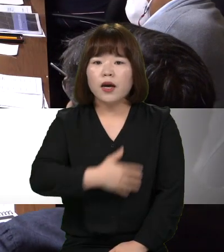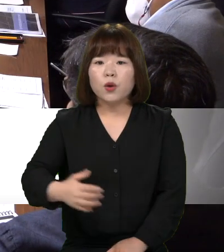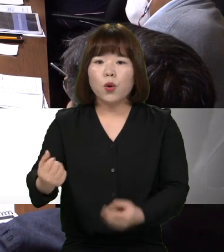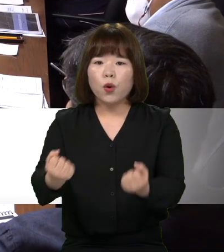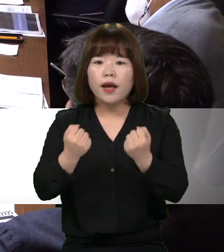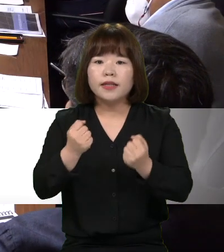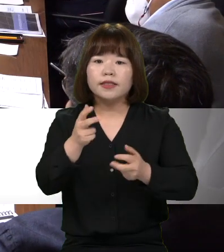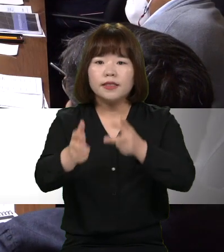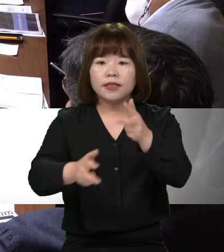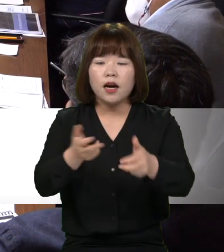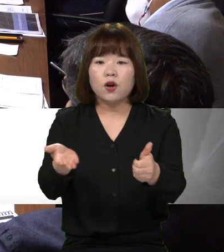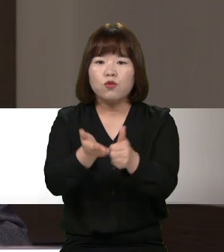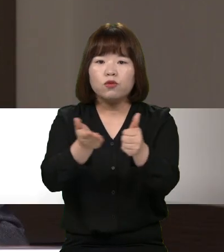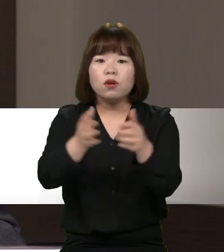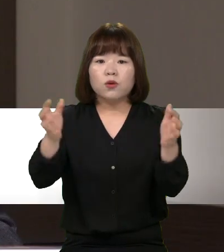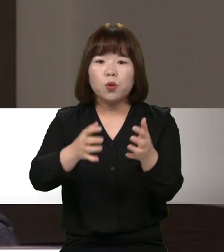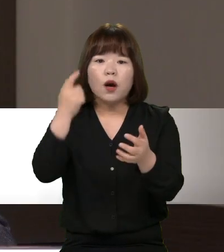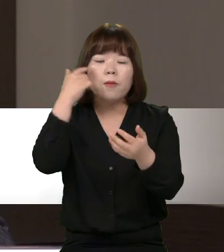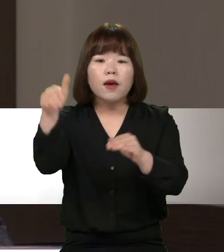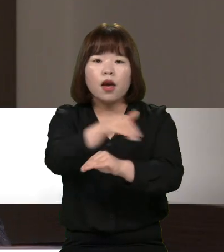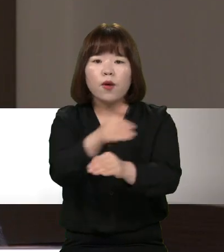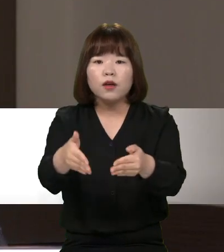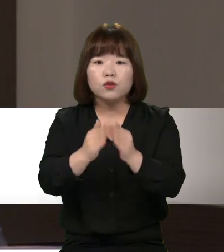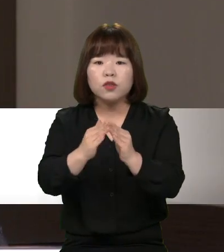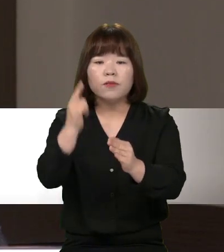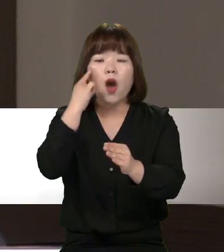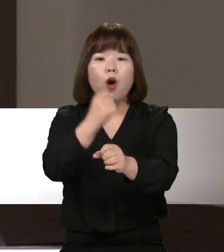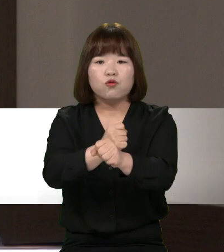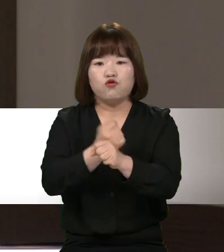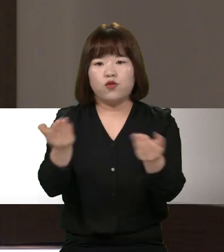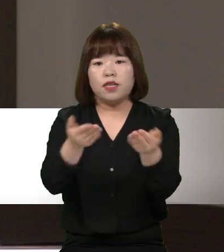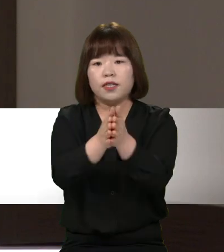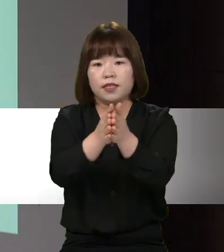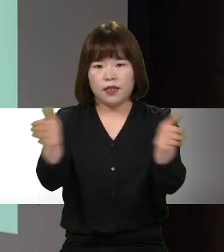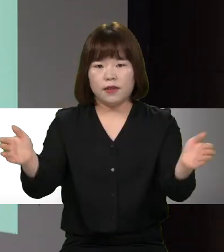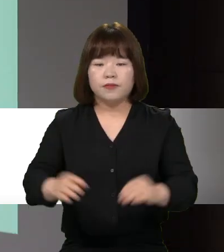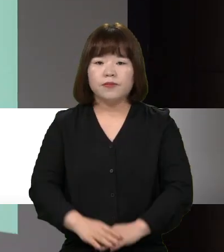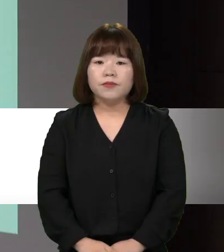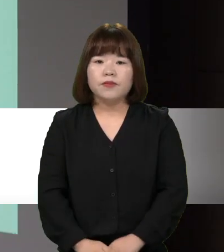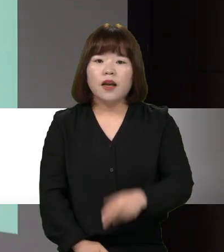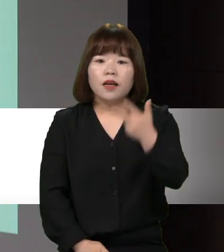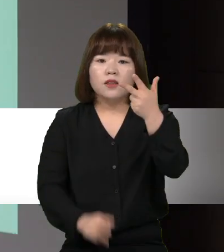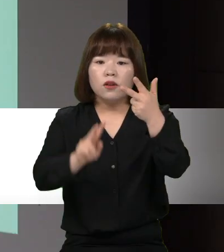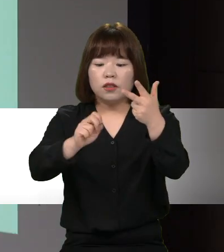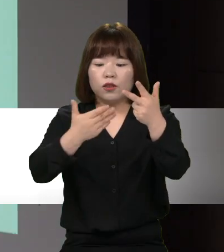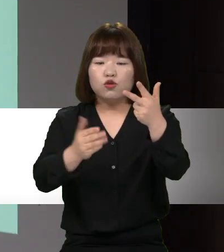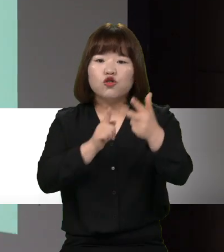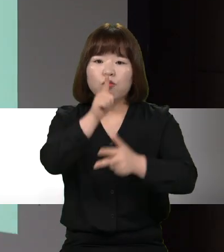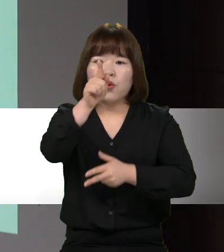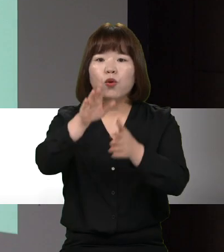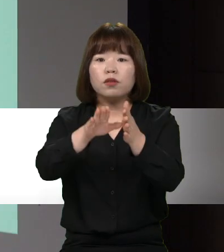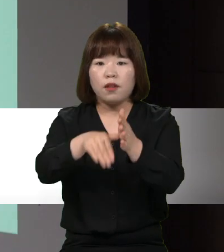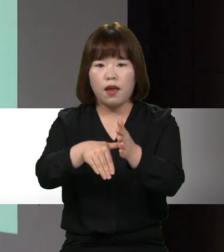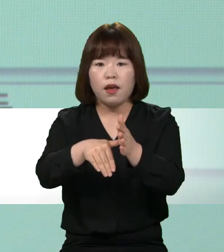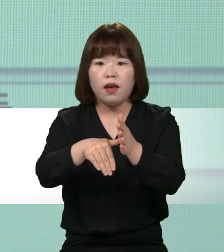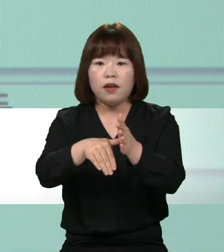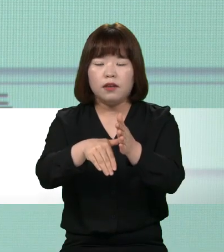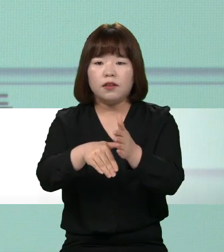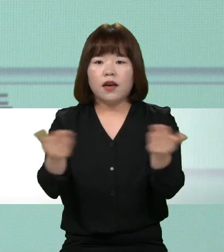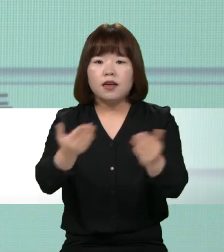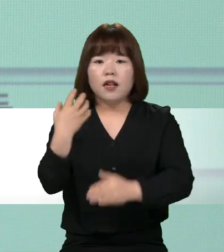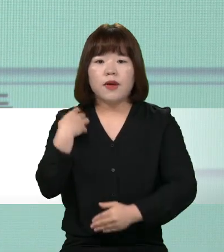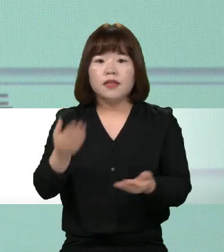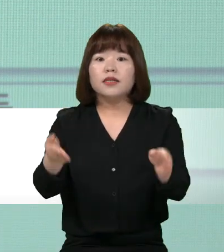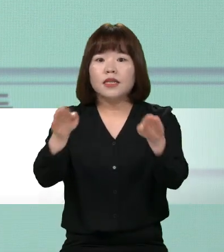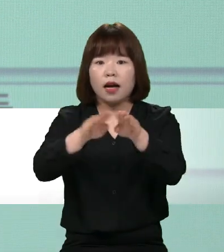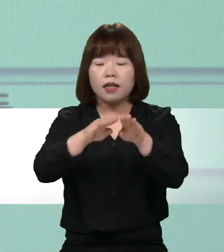포항시는 바이오 헬스 산업 육성 종합계획 수립 연구용역 에 착수했습니다 29일 보고회에서는 용역 수행 기관